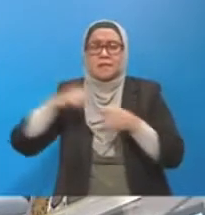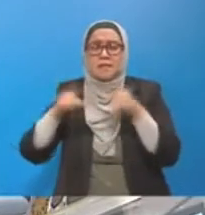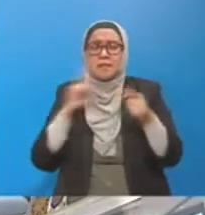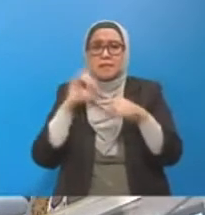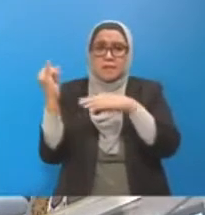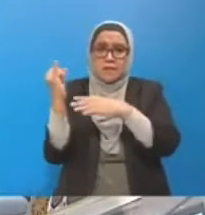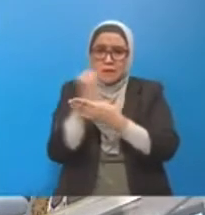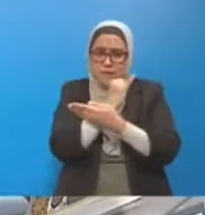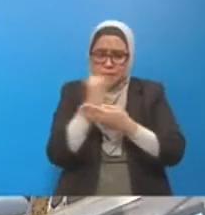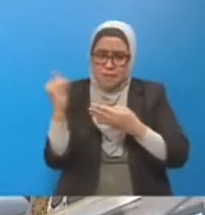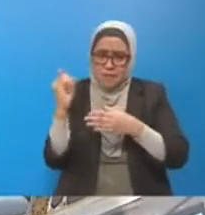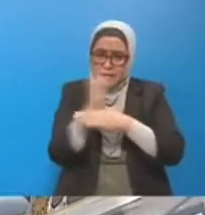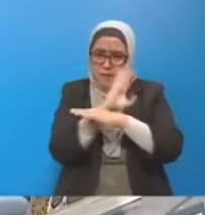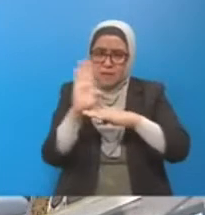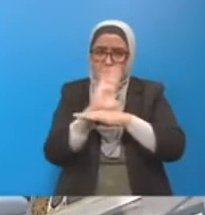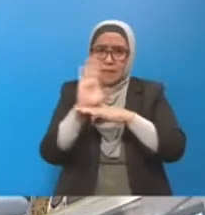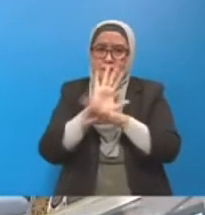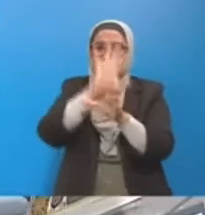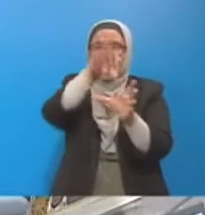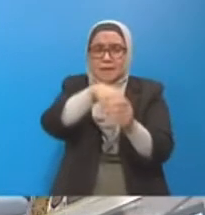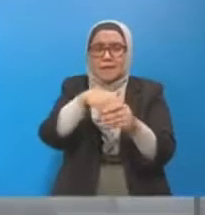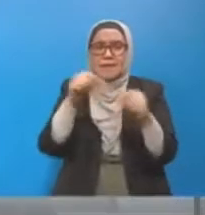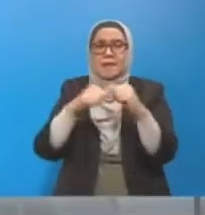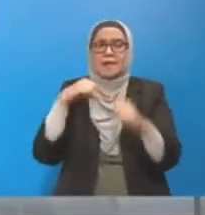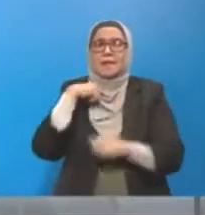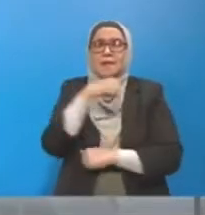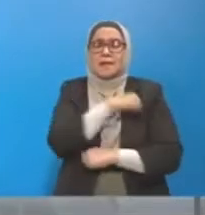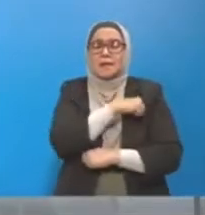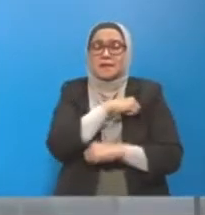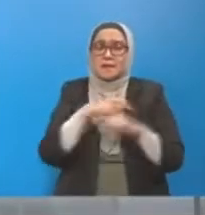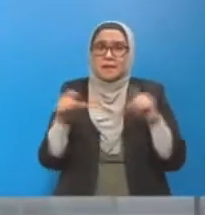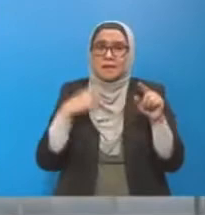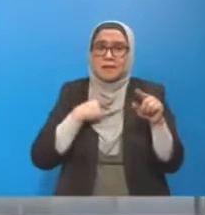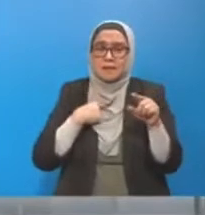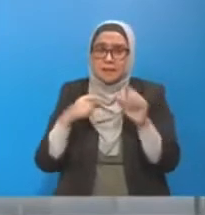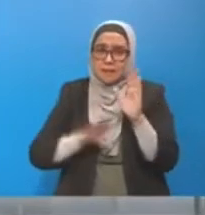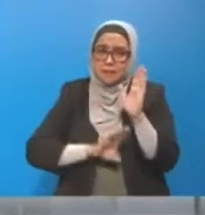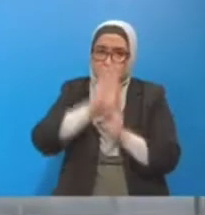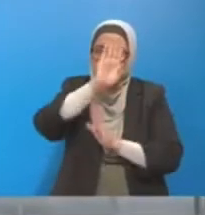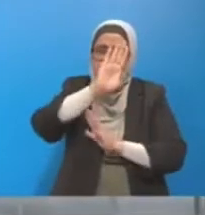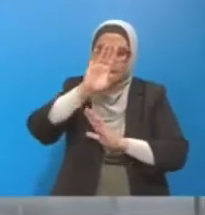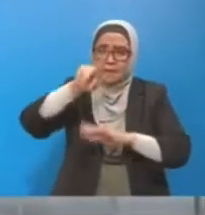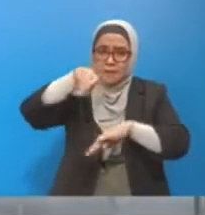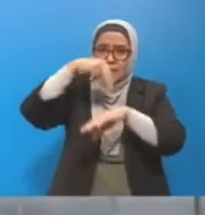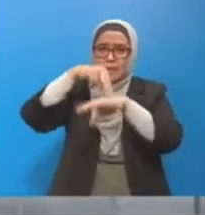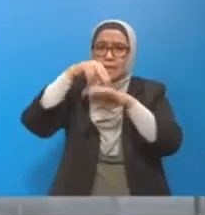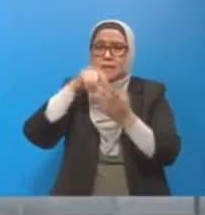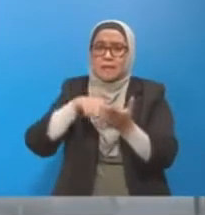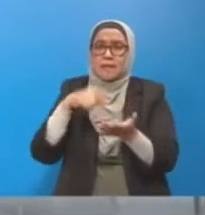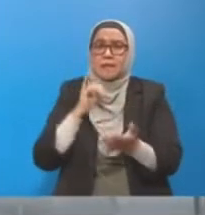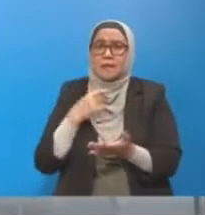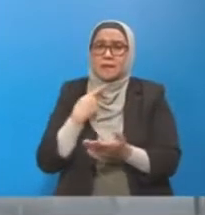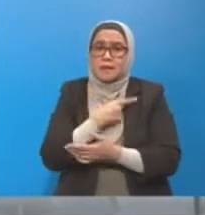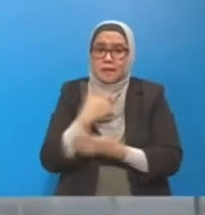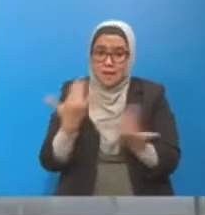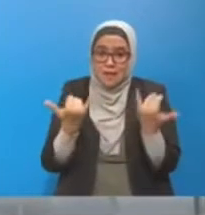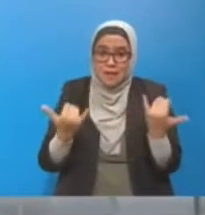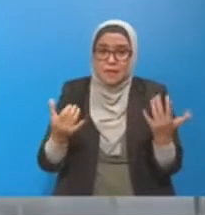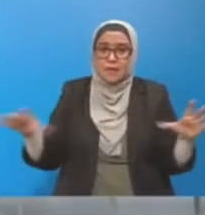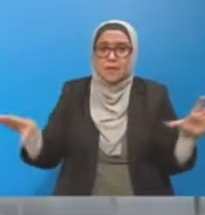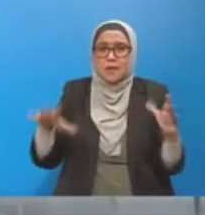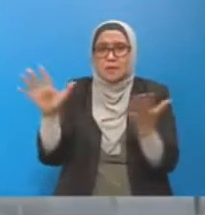majelis pembangunan Kemayoran kebangsaan ini jadi kita sedang bekembang buat 1 PP